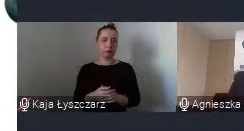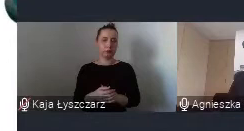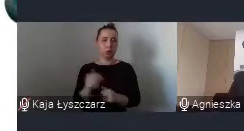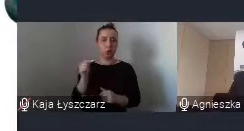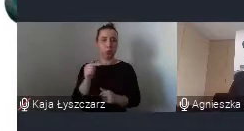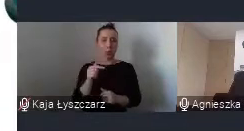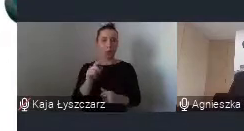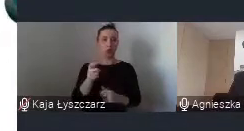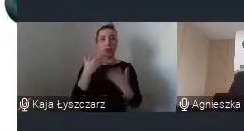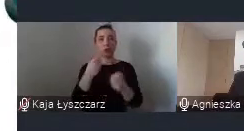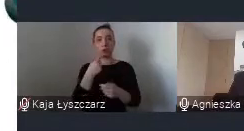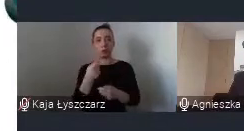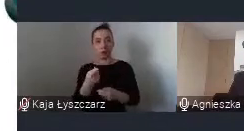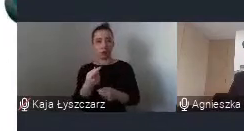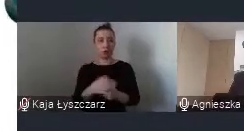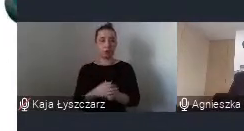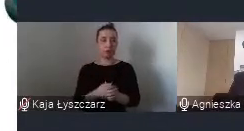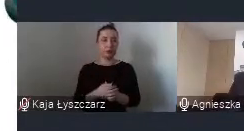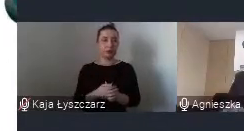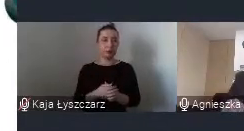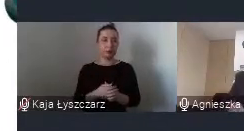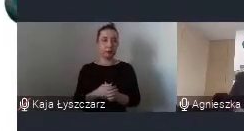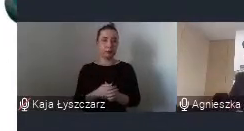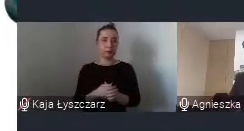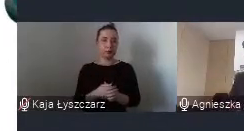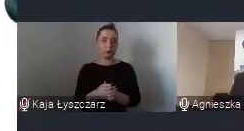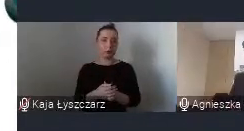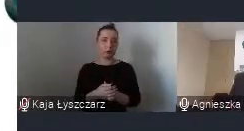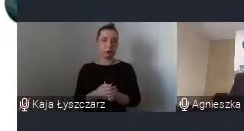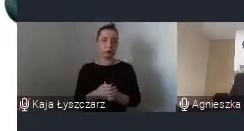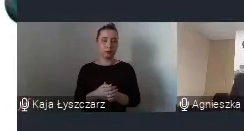Tutaj to, co chciałabym powiedzieć w ramach tego slajdu, to, że